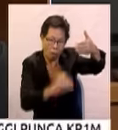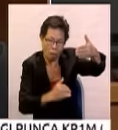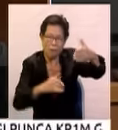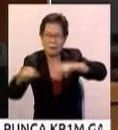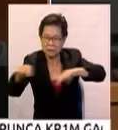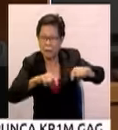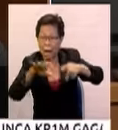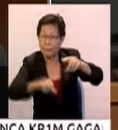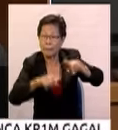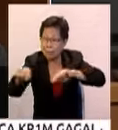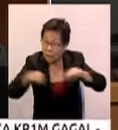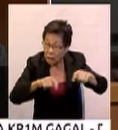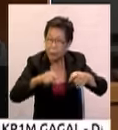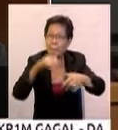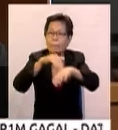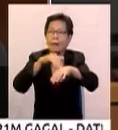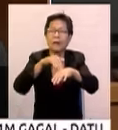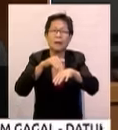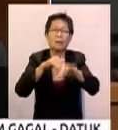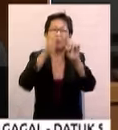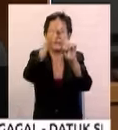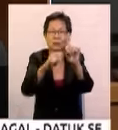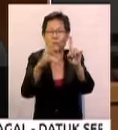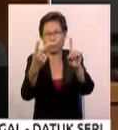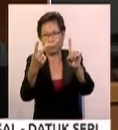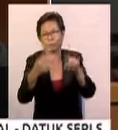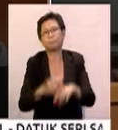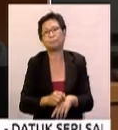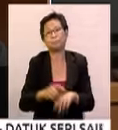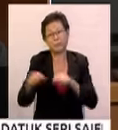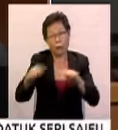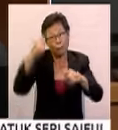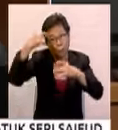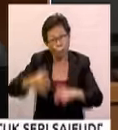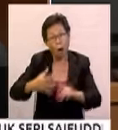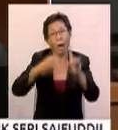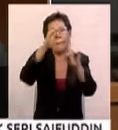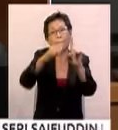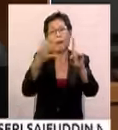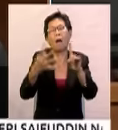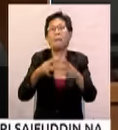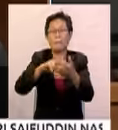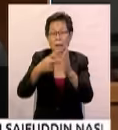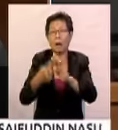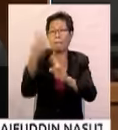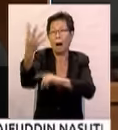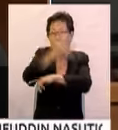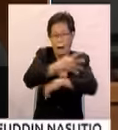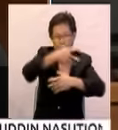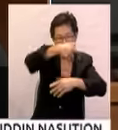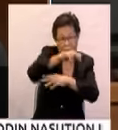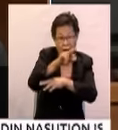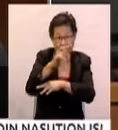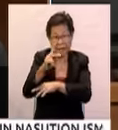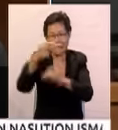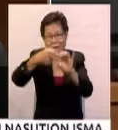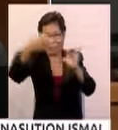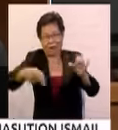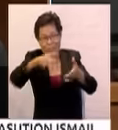tindakan ini dibuat pada 1 Februari. Iaitu 4 hari selepas PRK Cameron